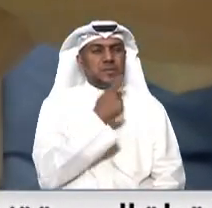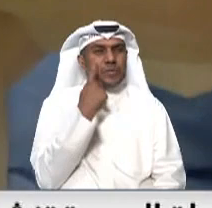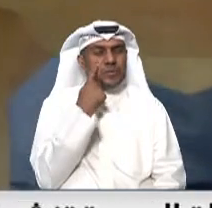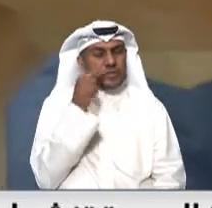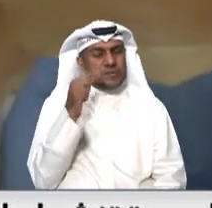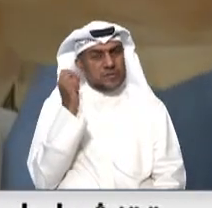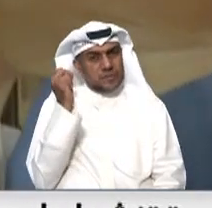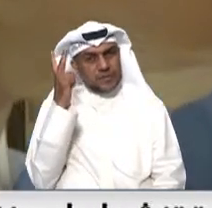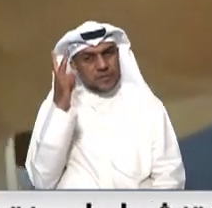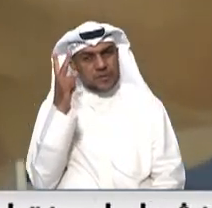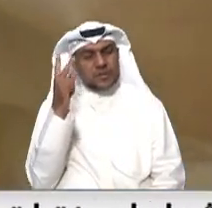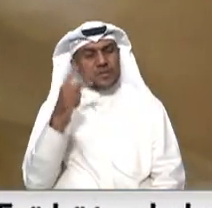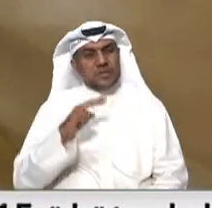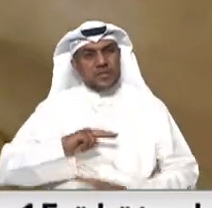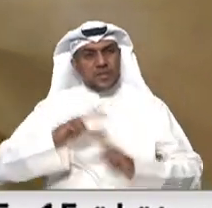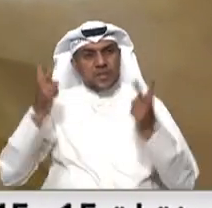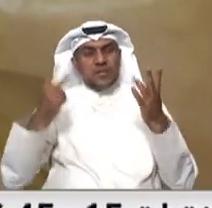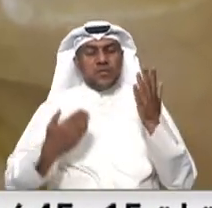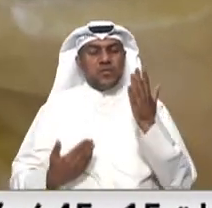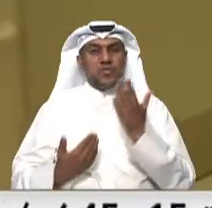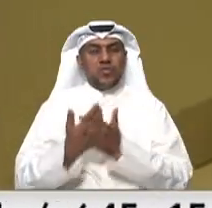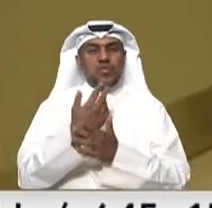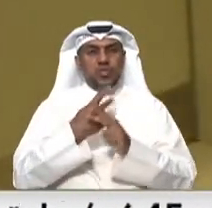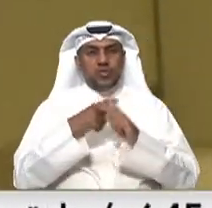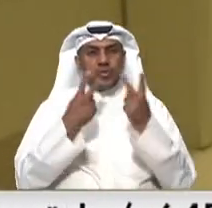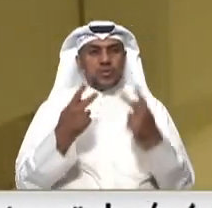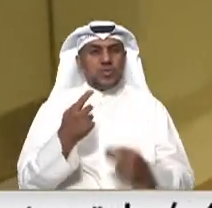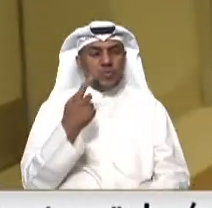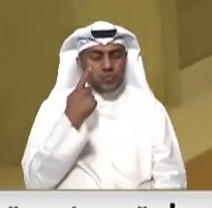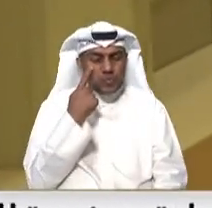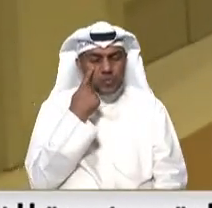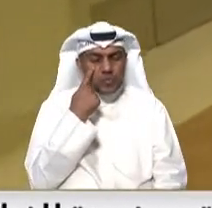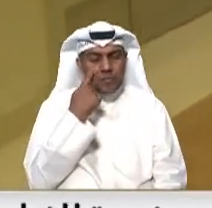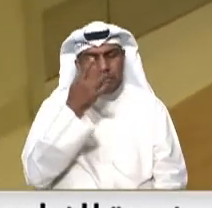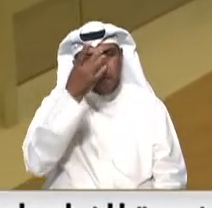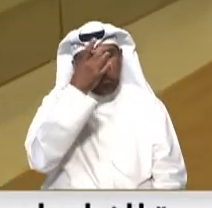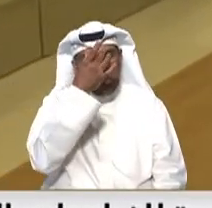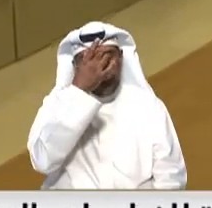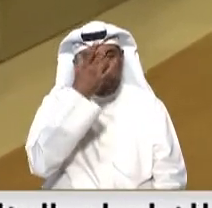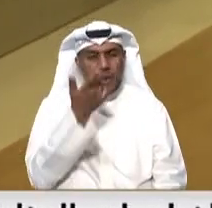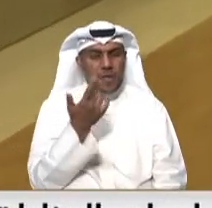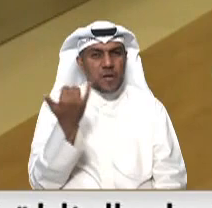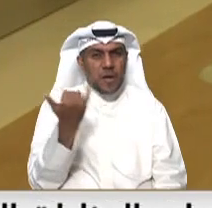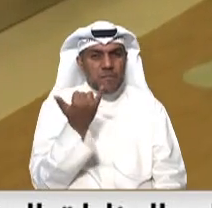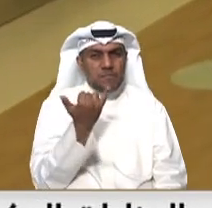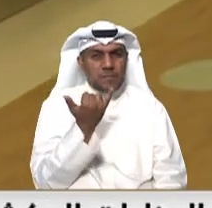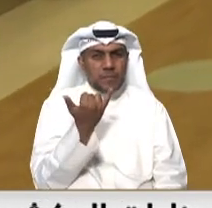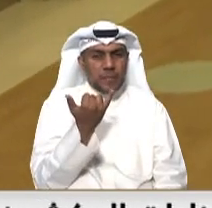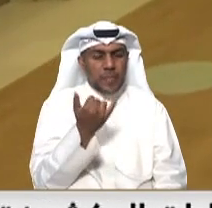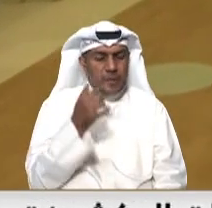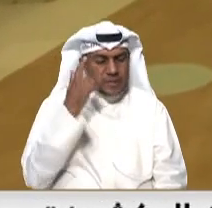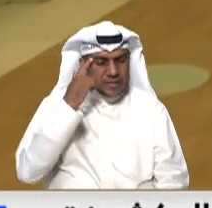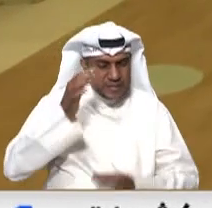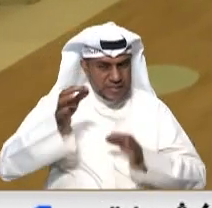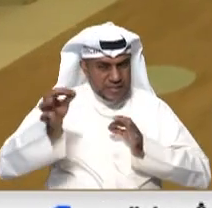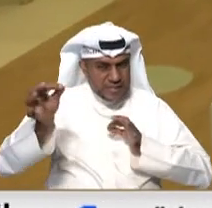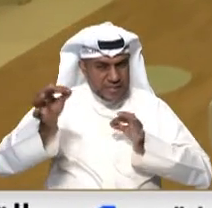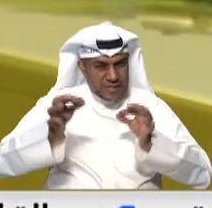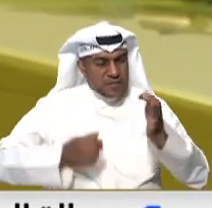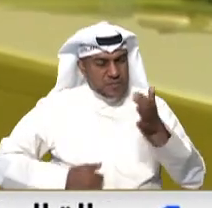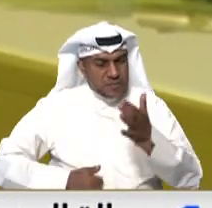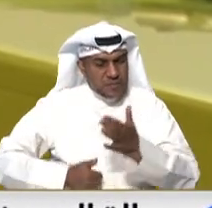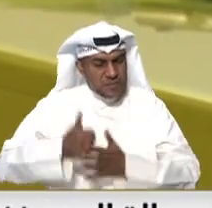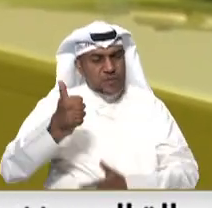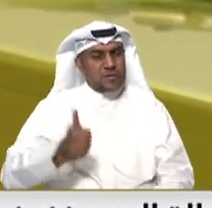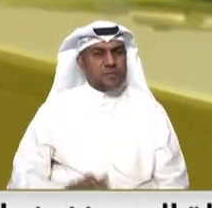علاجي جديد يفتح باب الامل لعلاج هؤلاء المرضى وهو العلاج الخلوي الهندسي لمرضى اللوكيميا او